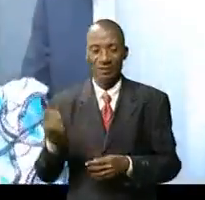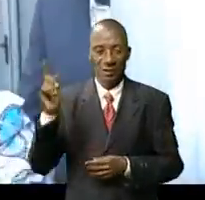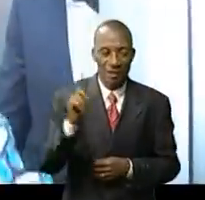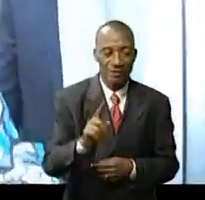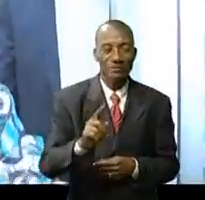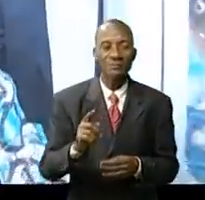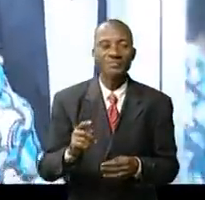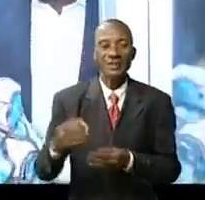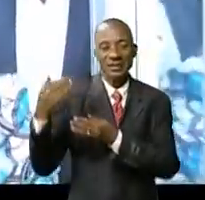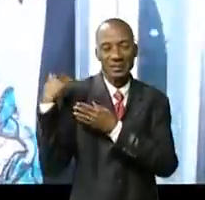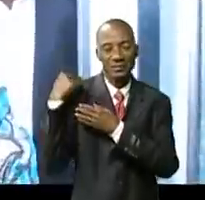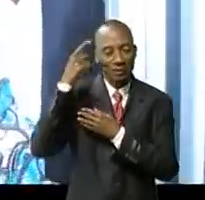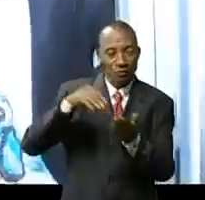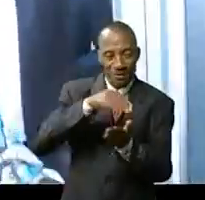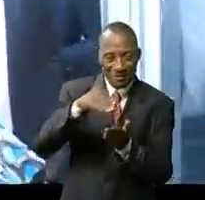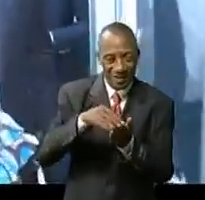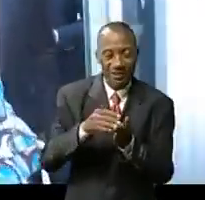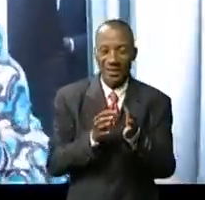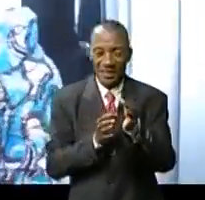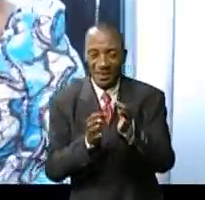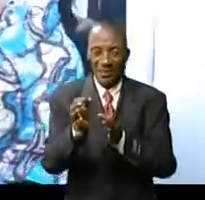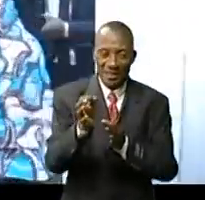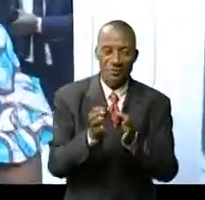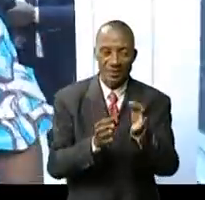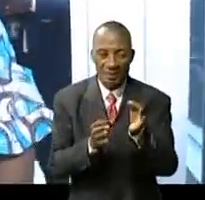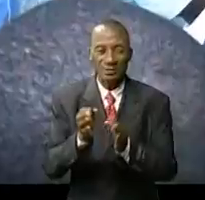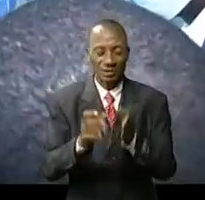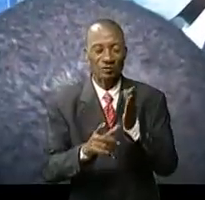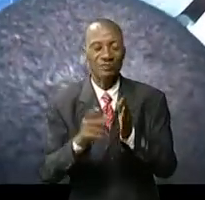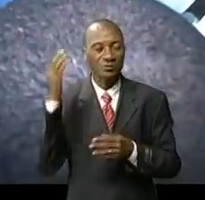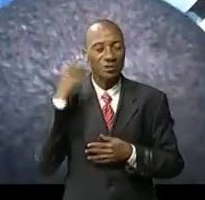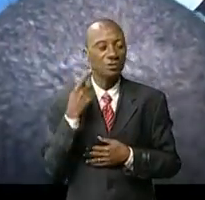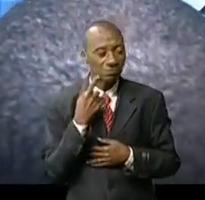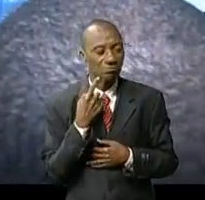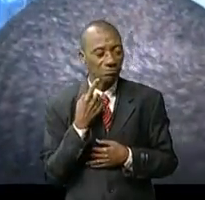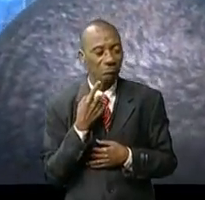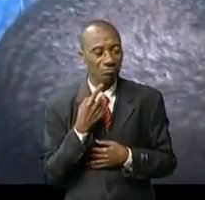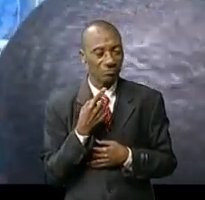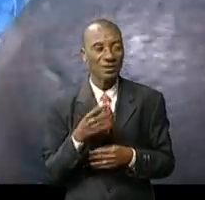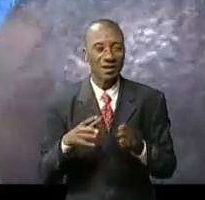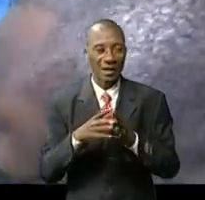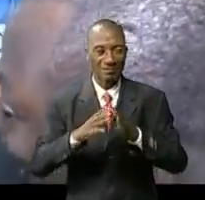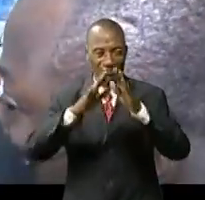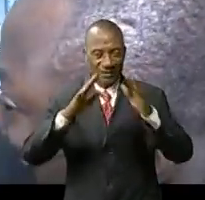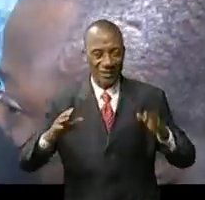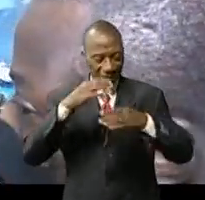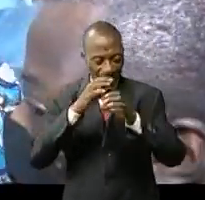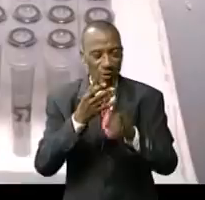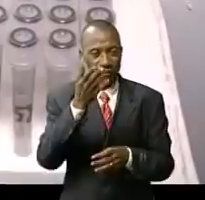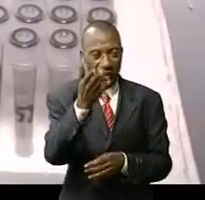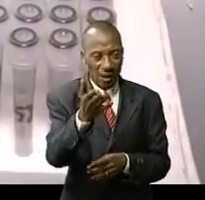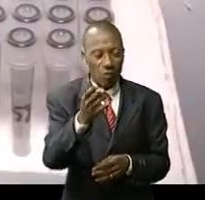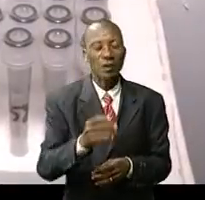du centre, Onesifor Pungwe, qui lui a fait savoir qu'à partir de ce laboratoire, toute personne testée pourra avoir une